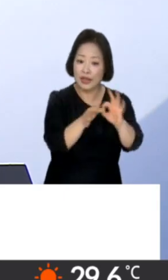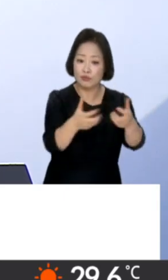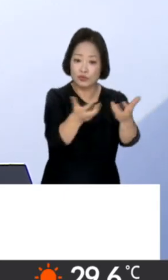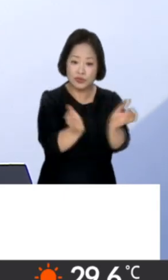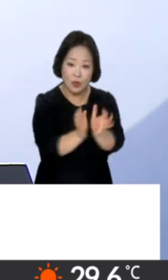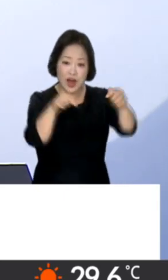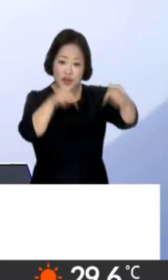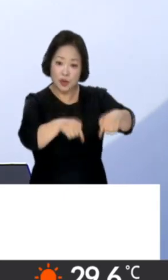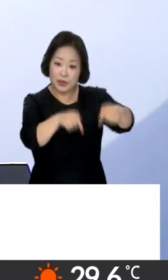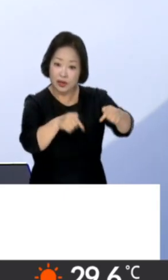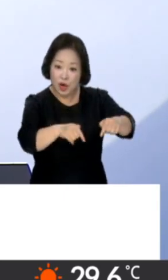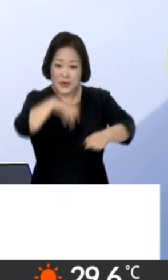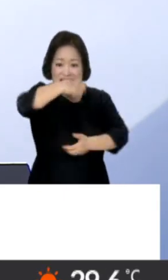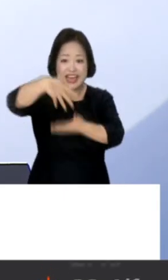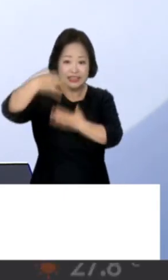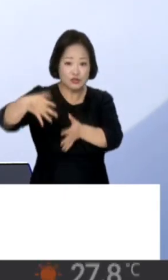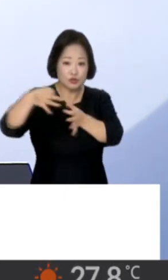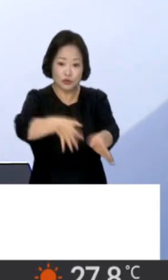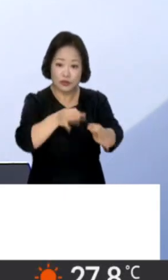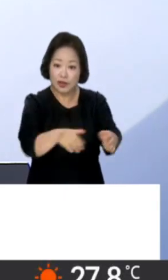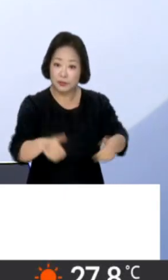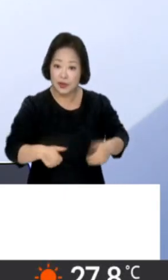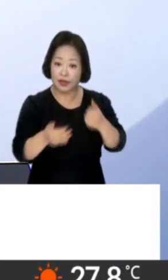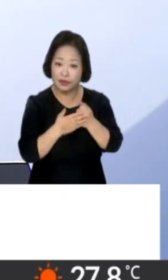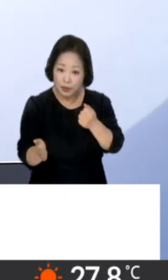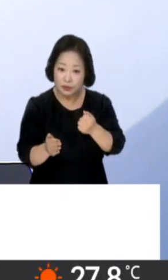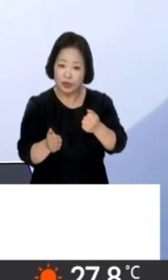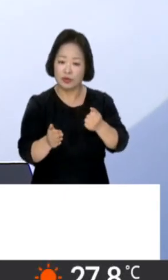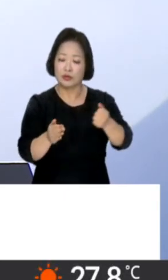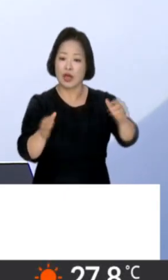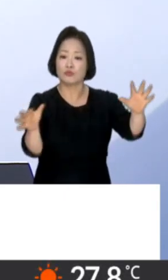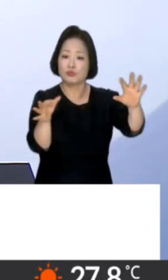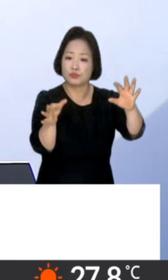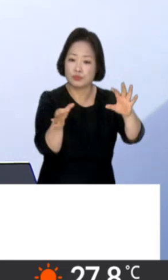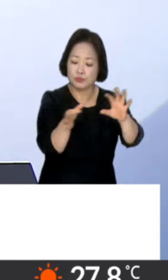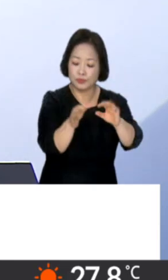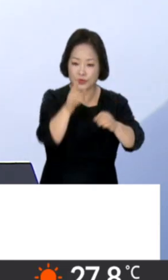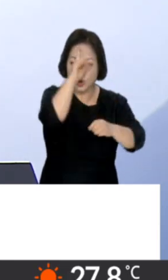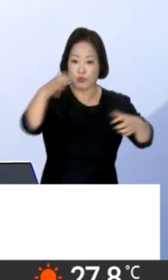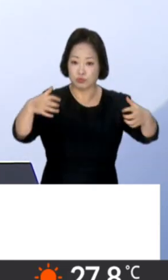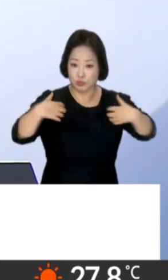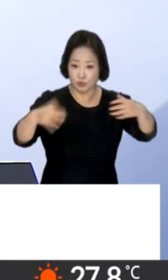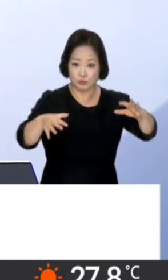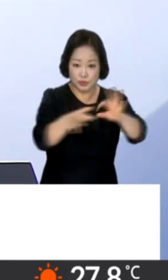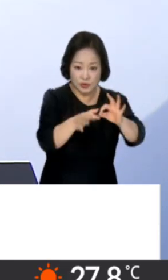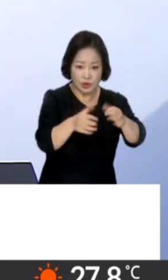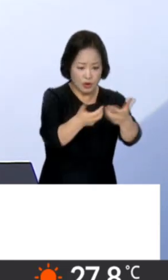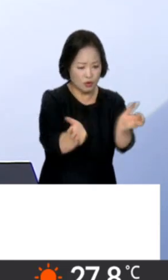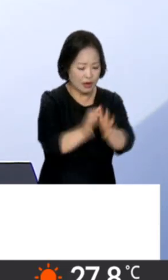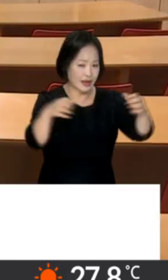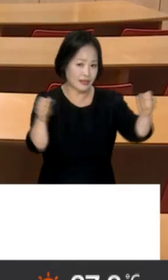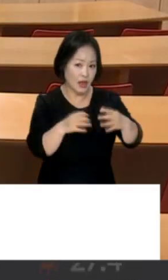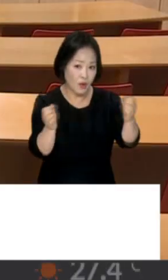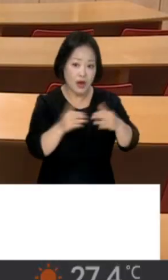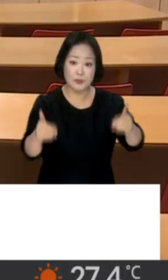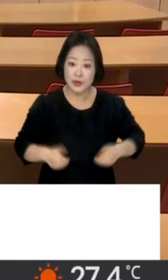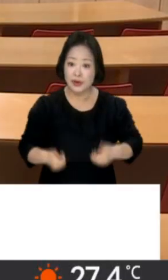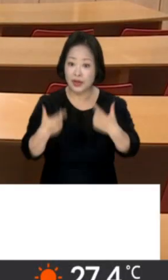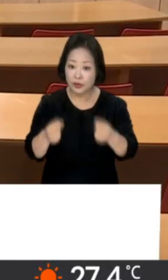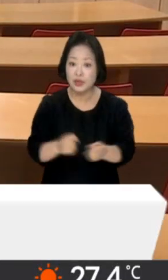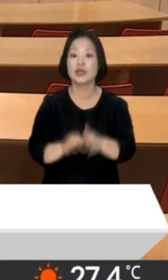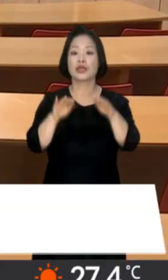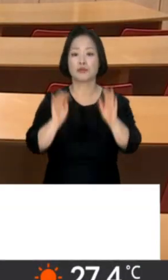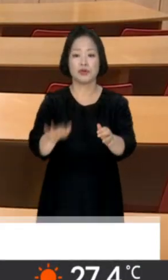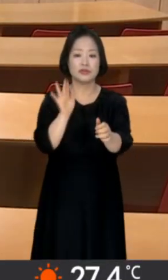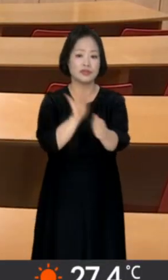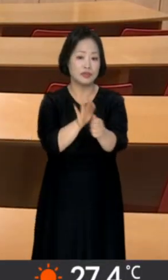협의하고, 왜냐하면 재정투자이기 때문에요. 여러 부처와도 협의하고 대학과도 좀 상의해서 그때 이제 종합적으로. 이번